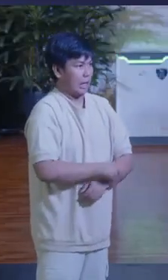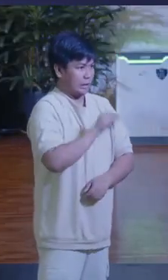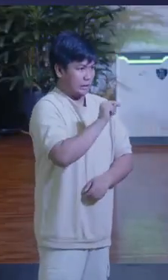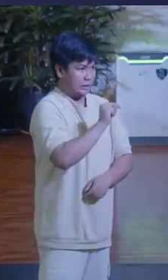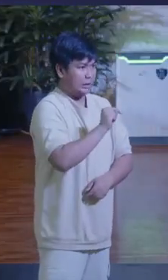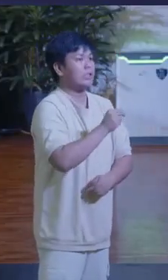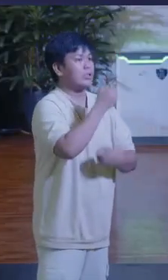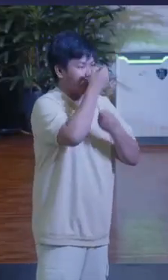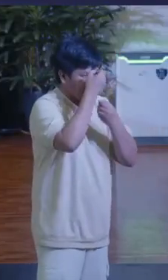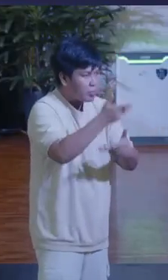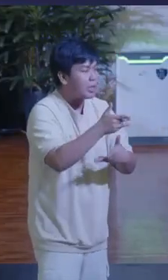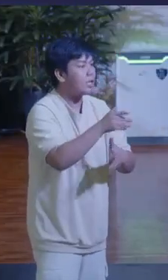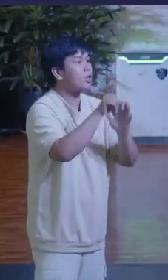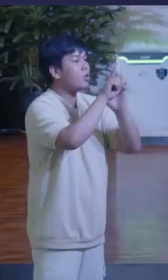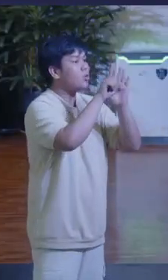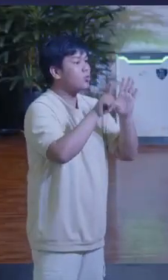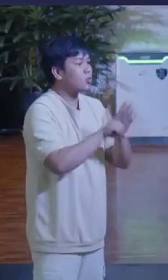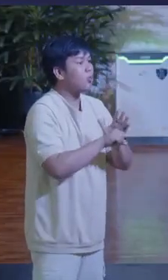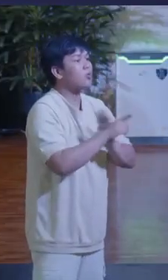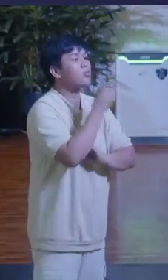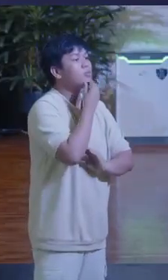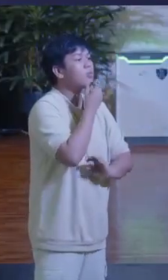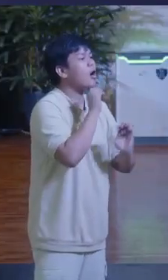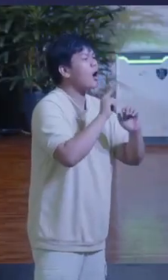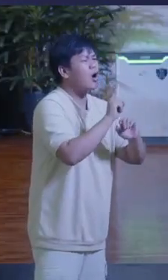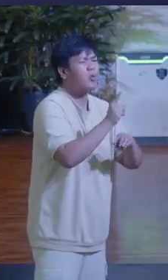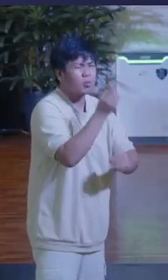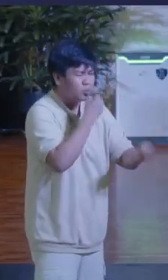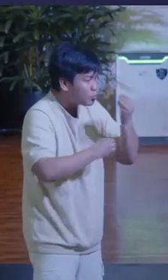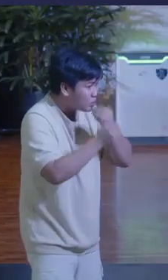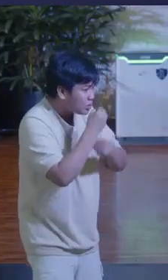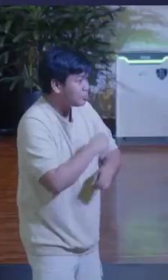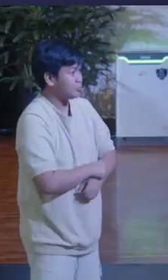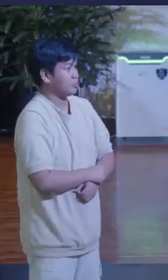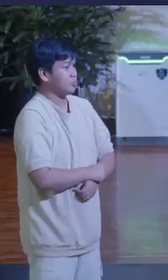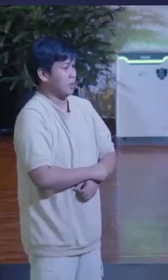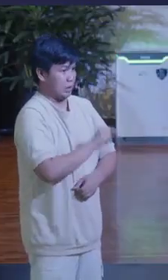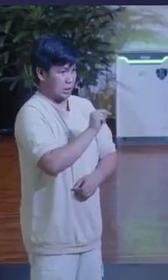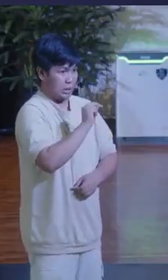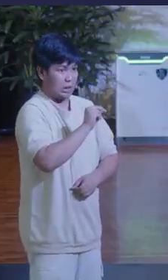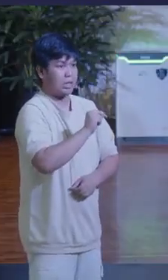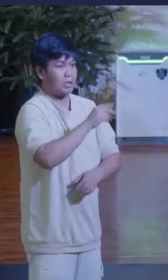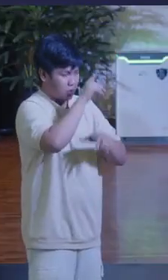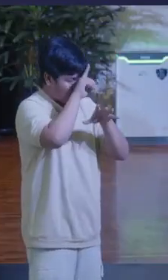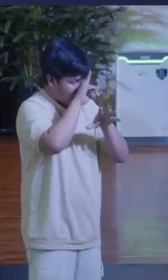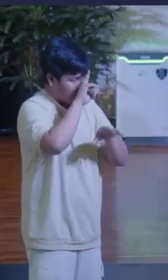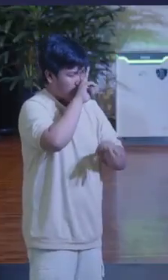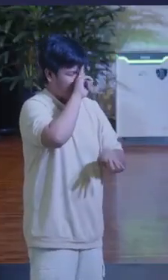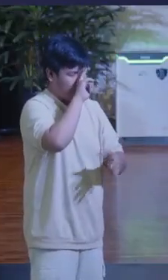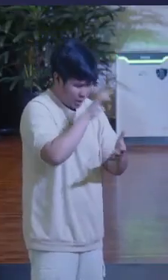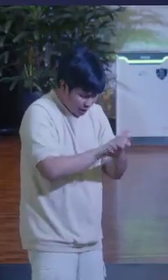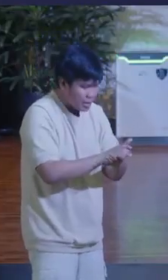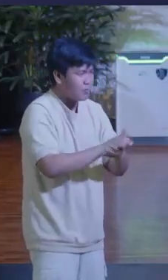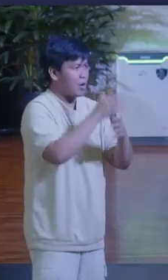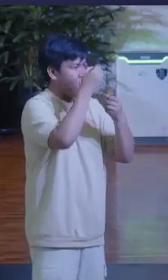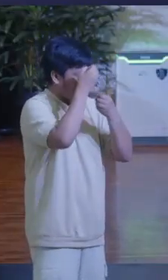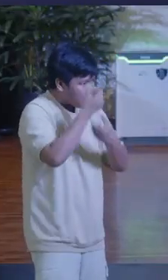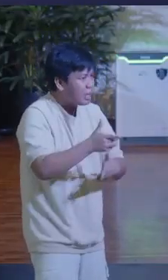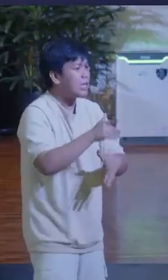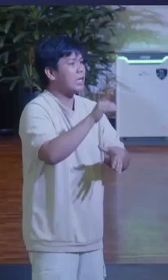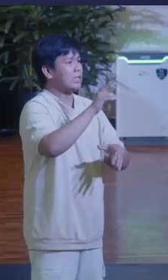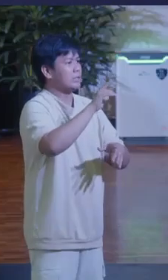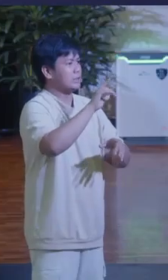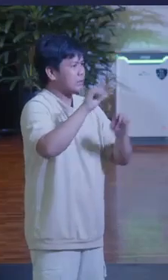ni Moses. Kung anong dapat nila kainin, anong araw sila dapat sumamba, at kung ano-ano